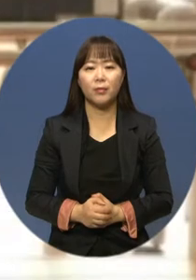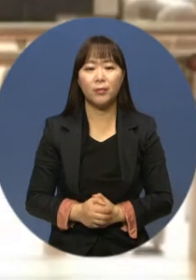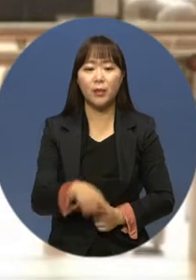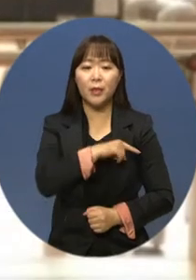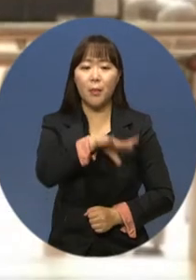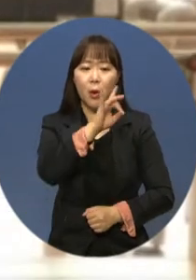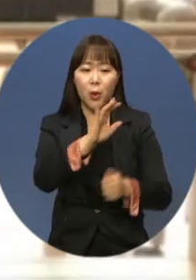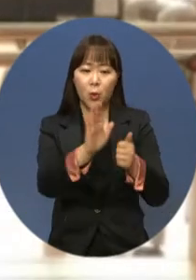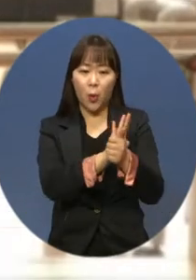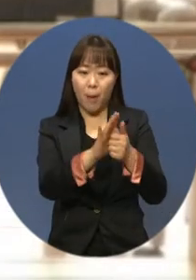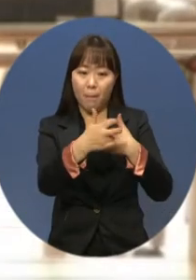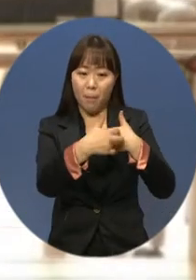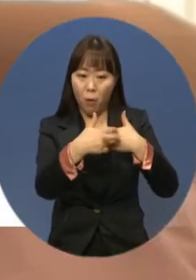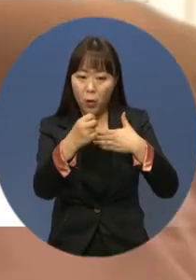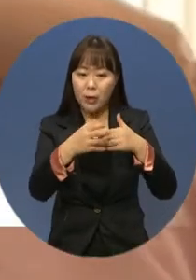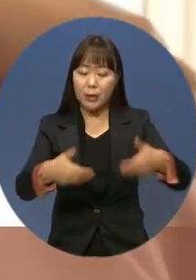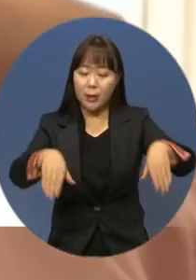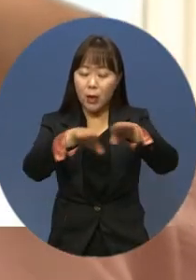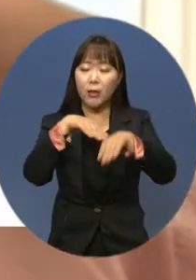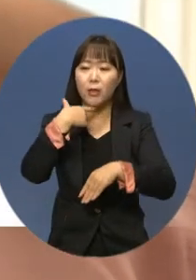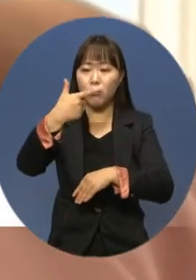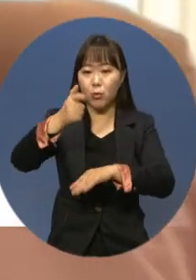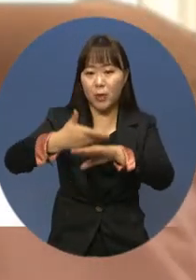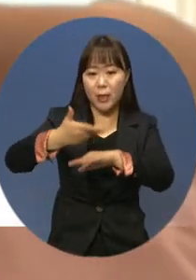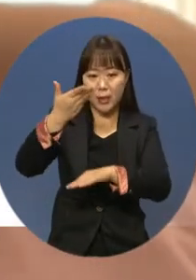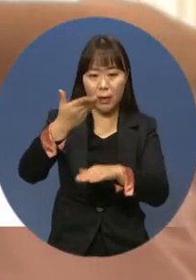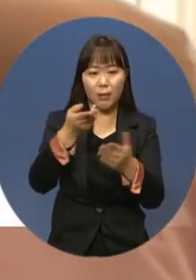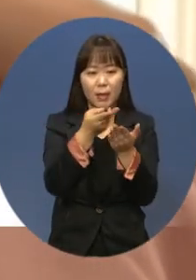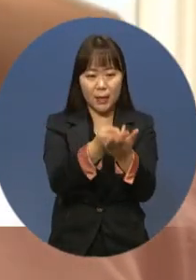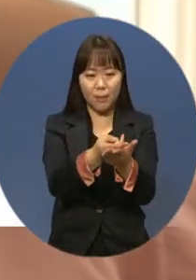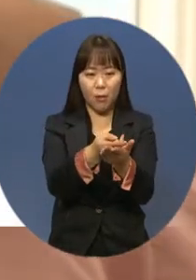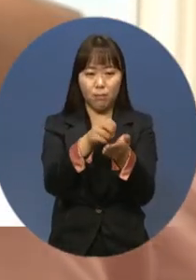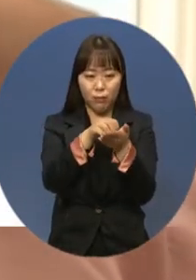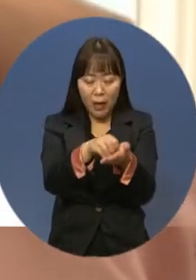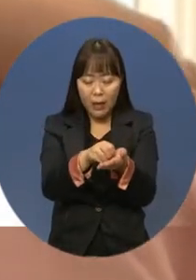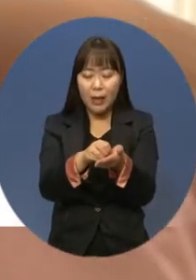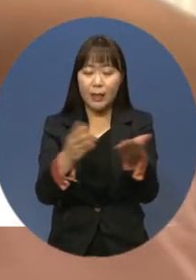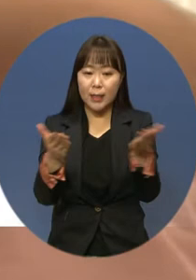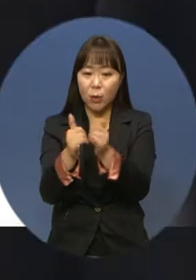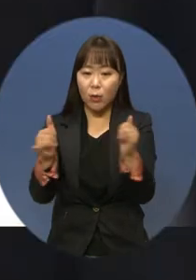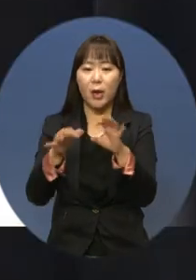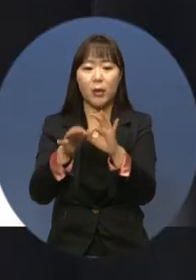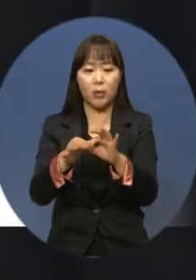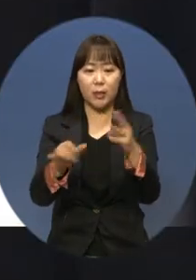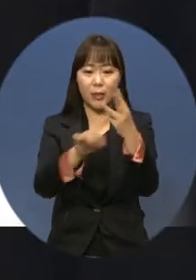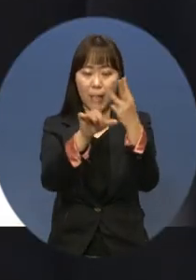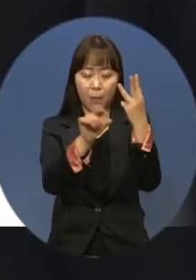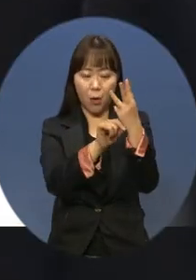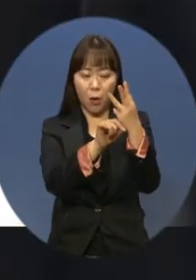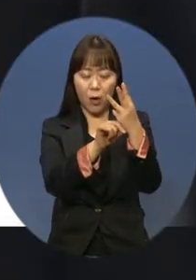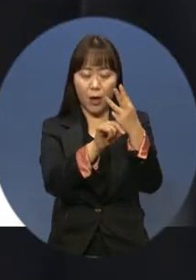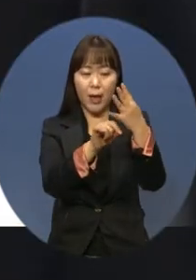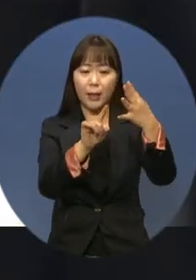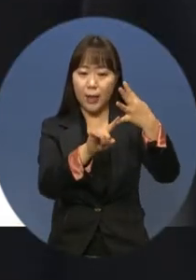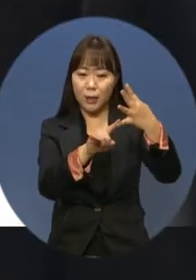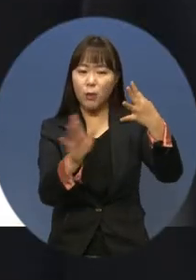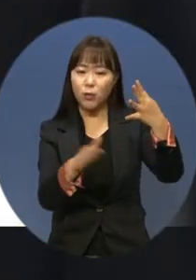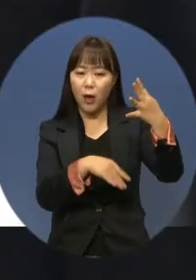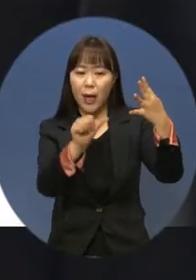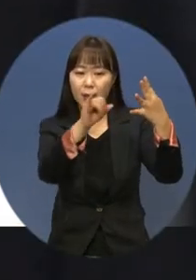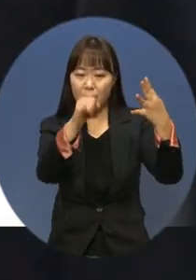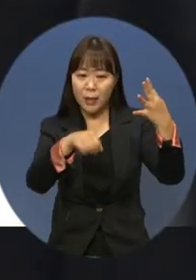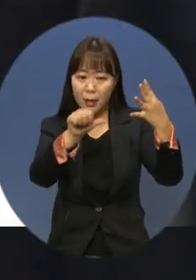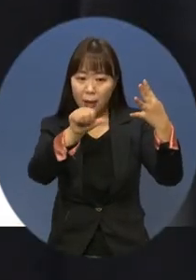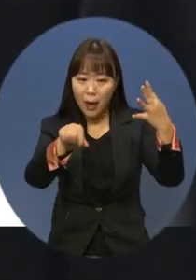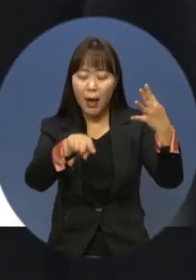먼저 요양 병 욱 아 시설의 65세 이상 이번 입소 종사자의 대해서는 3월 넷째주 부터 아스 크라제 4가